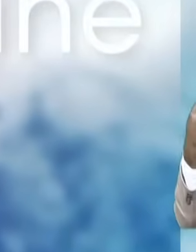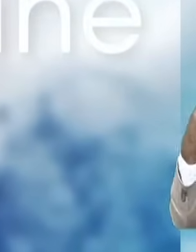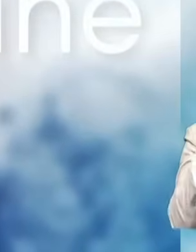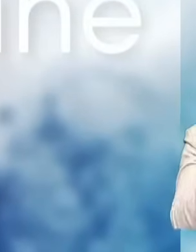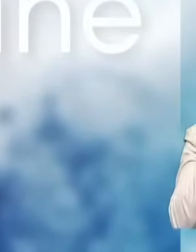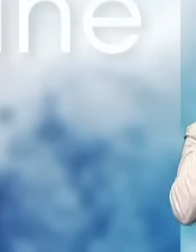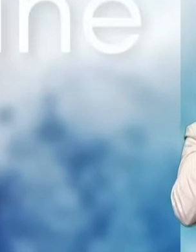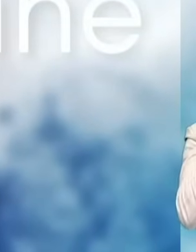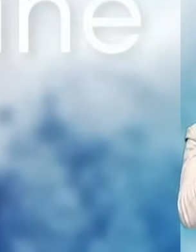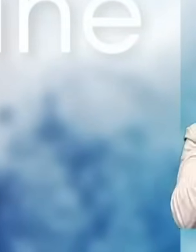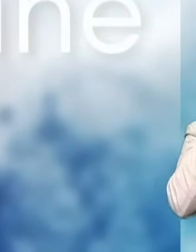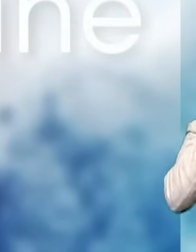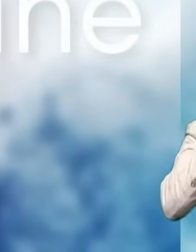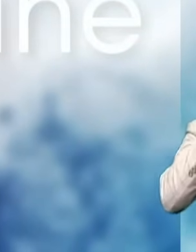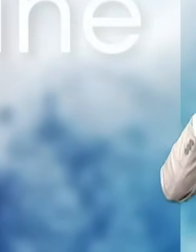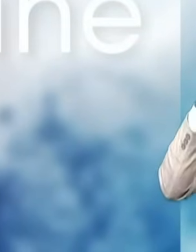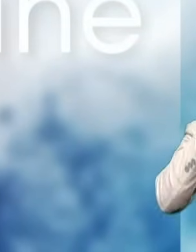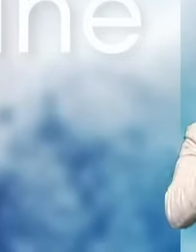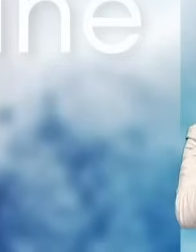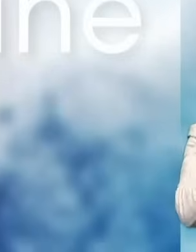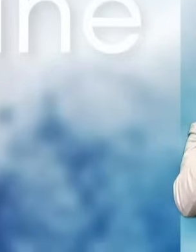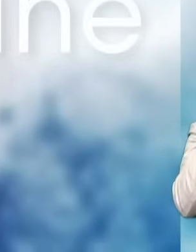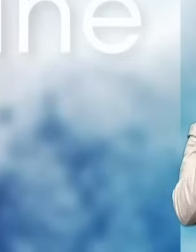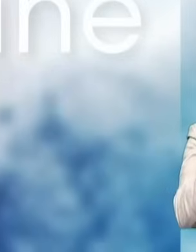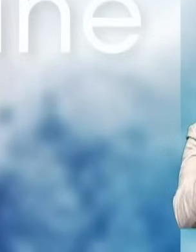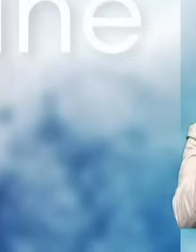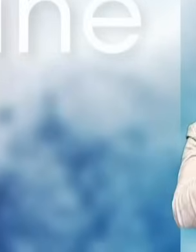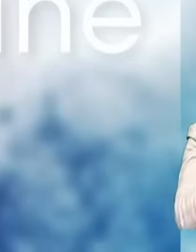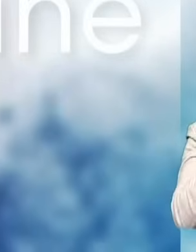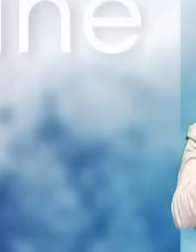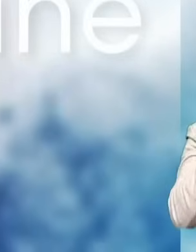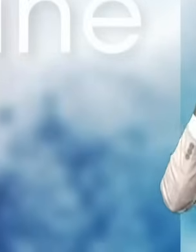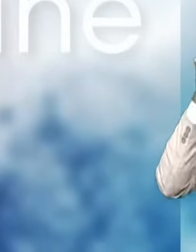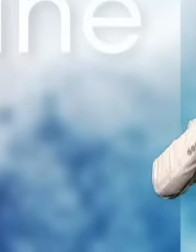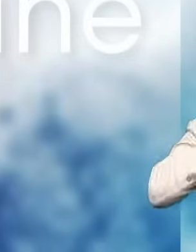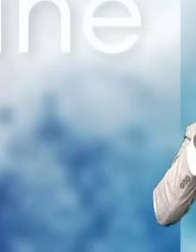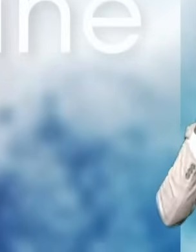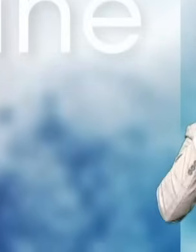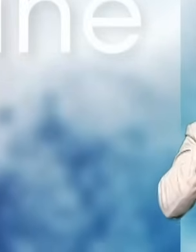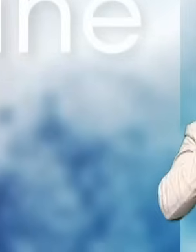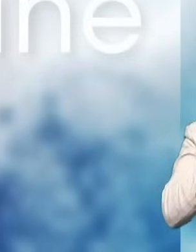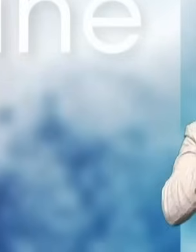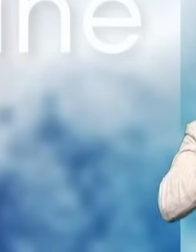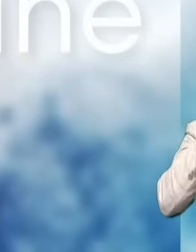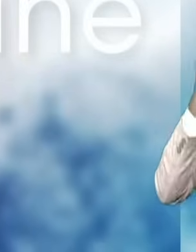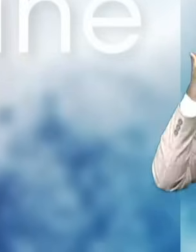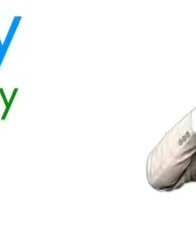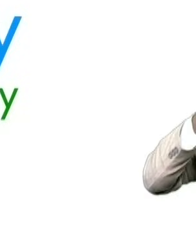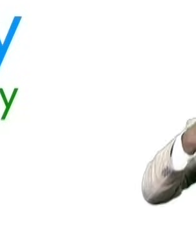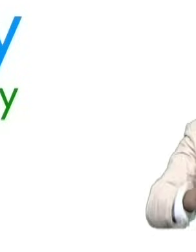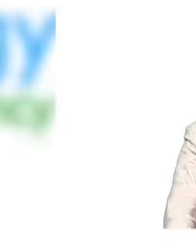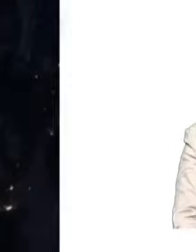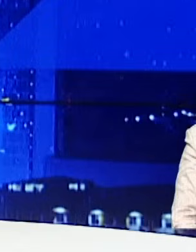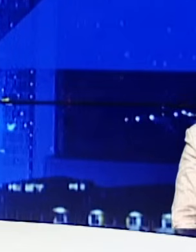11:46 za mu gitondo rikarenga isaa 12:09 z'umugoroba. Mwakoze gukurikira amakuru iteganyagiye, mugire umugoroba mwiza.